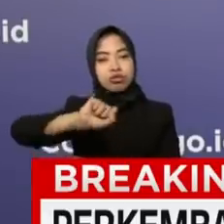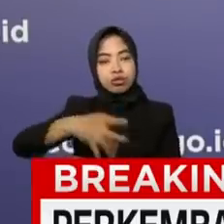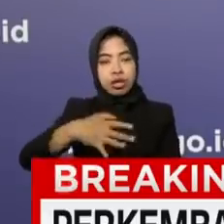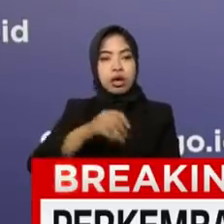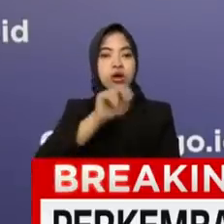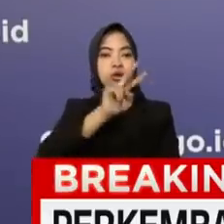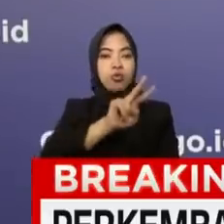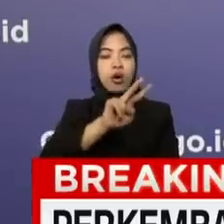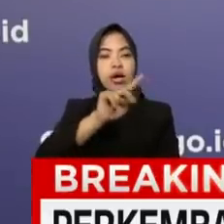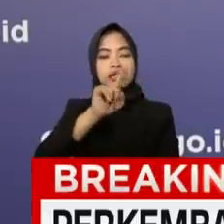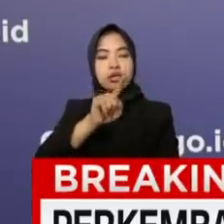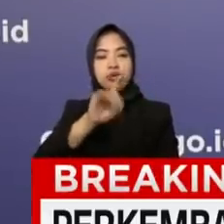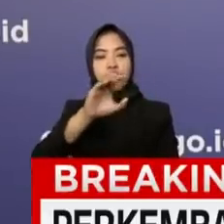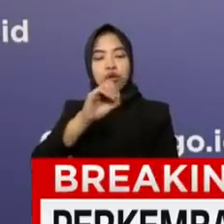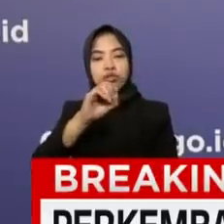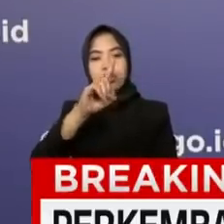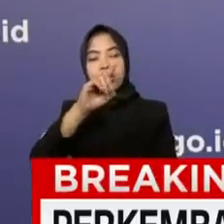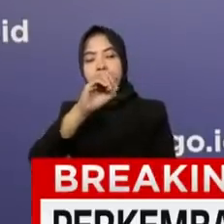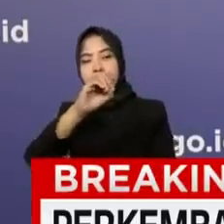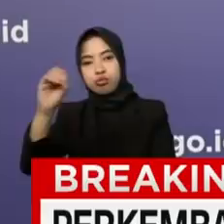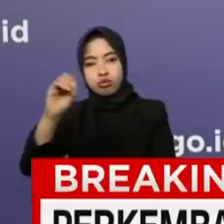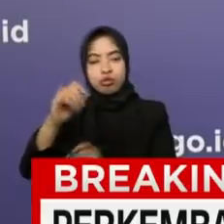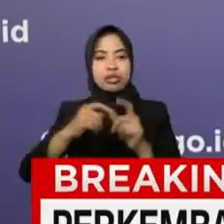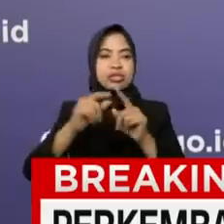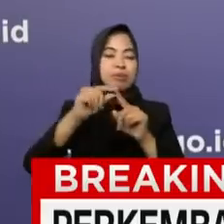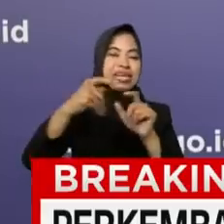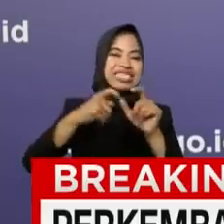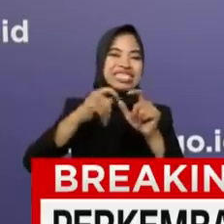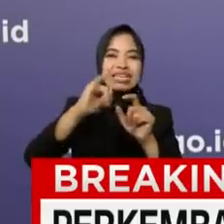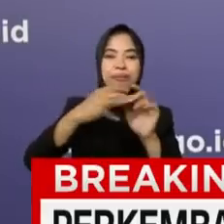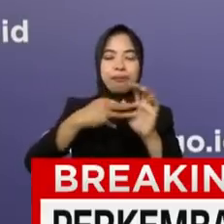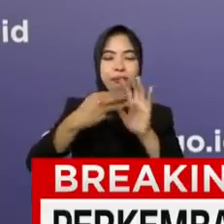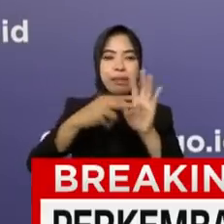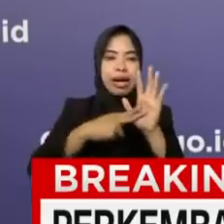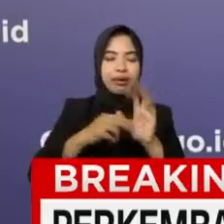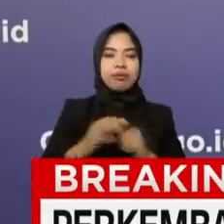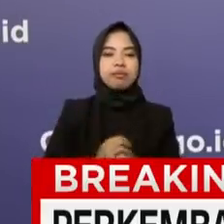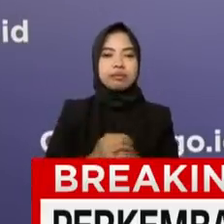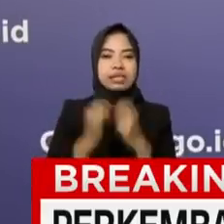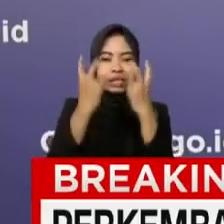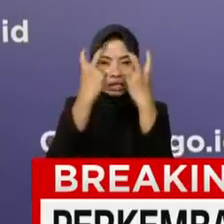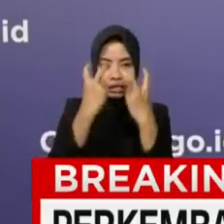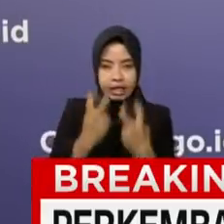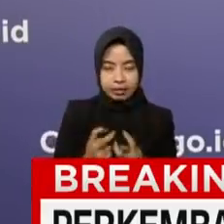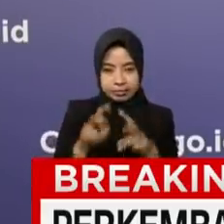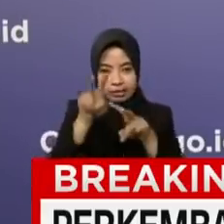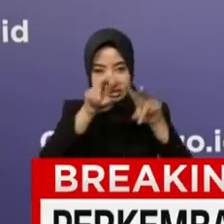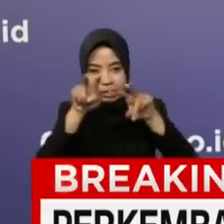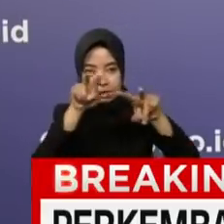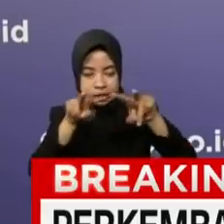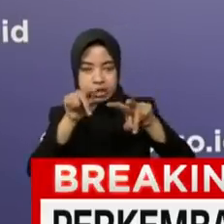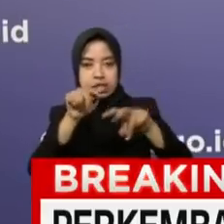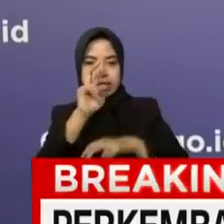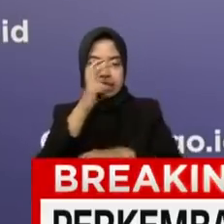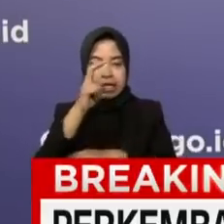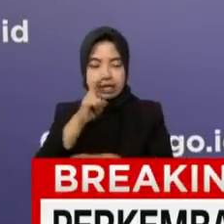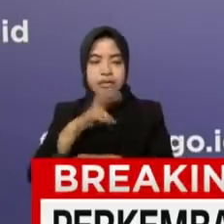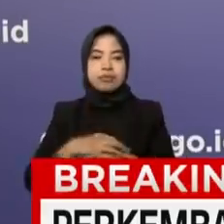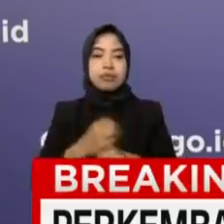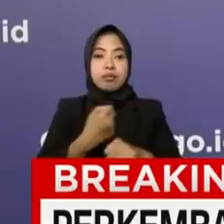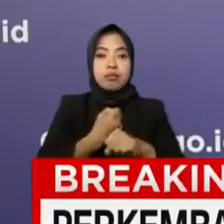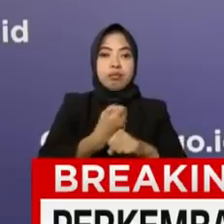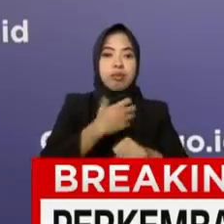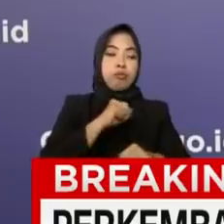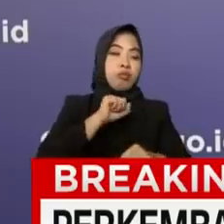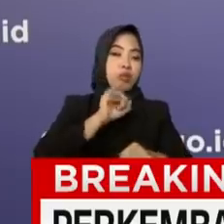1000200 1014 spesimen dari pemeriksaan ini kita dapatkan kasus terkonfirmasi